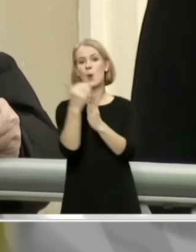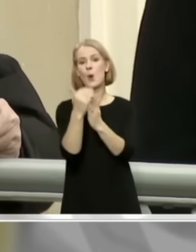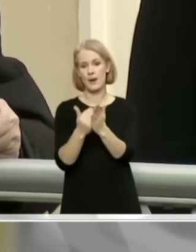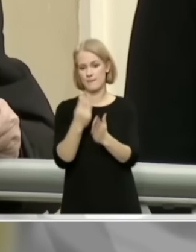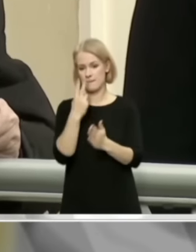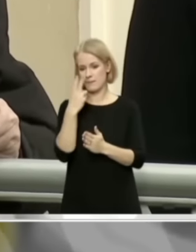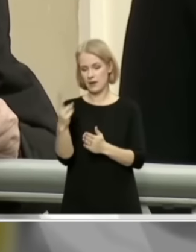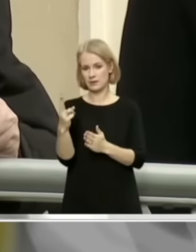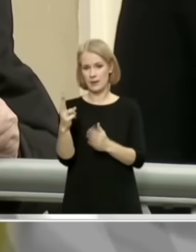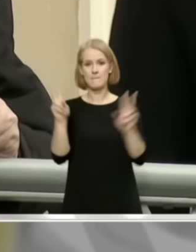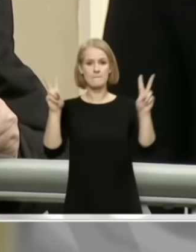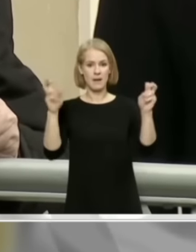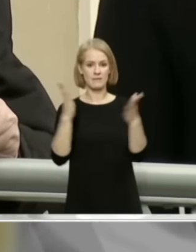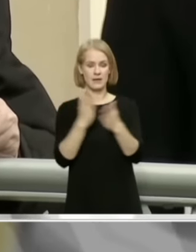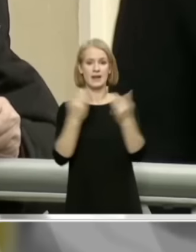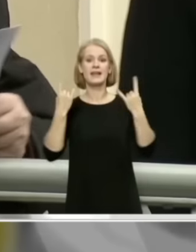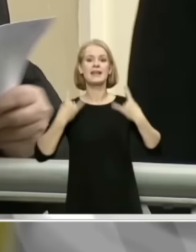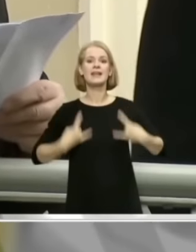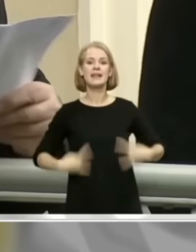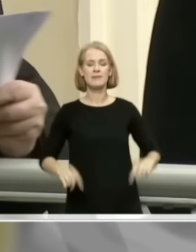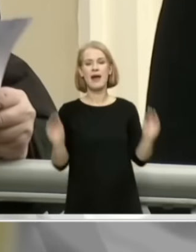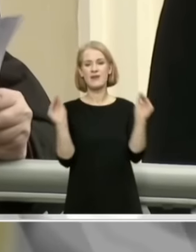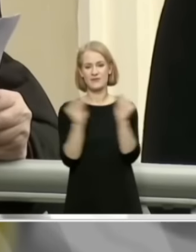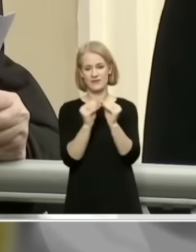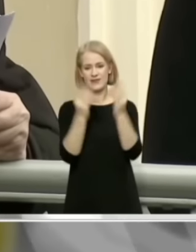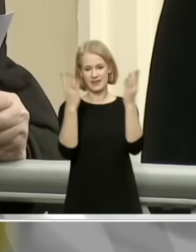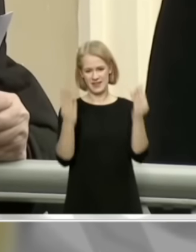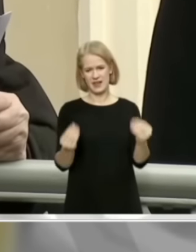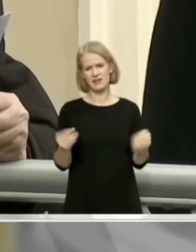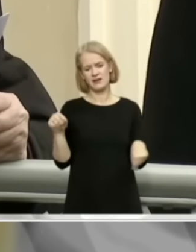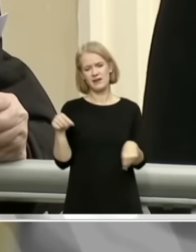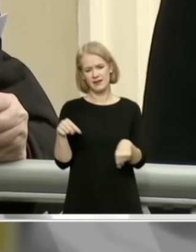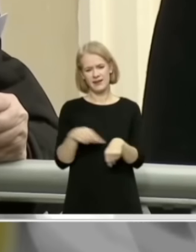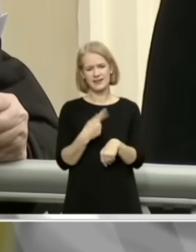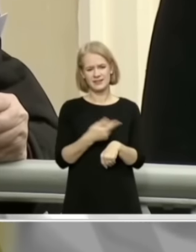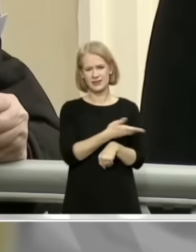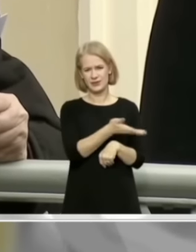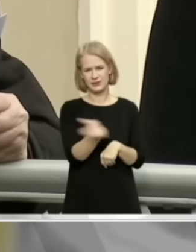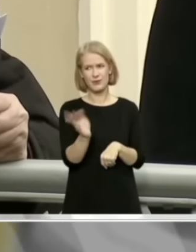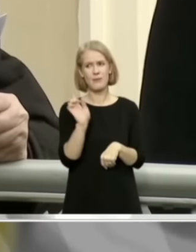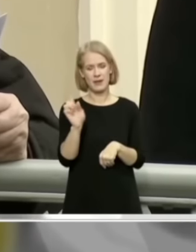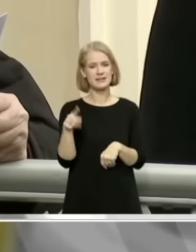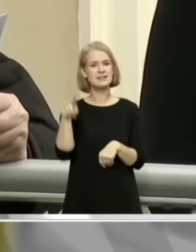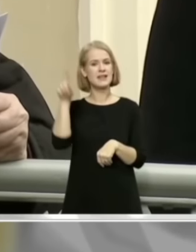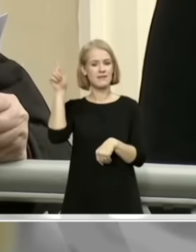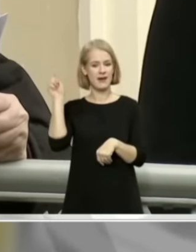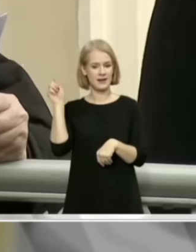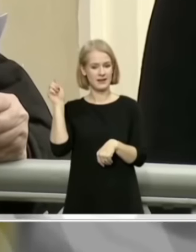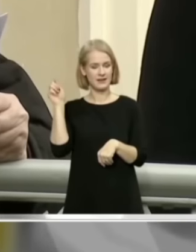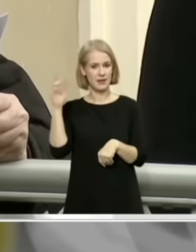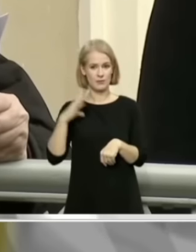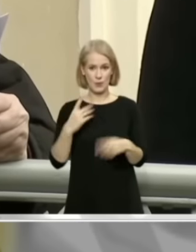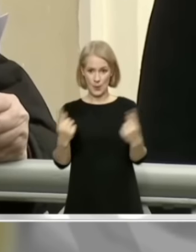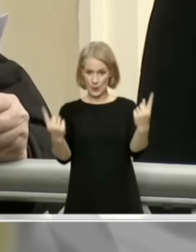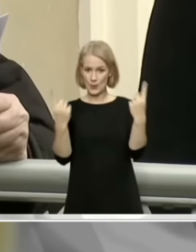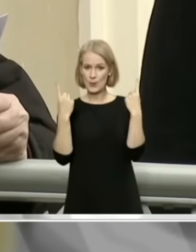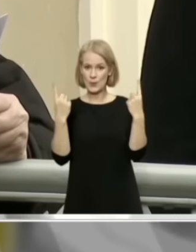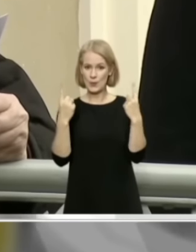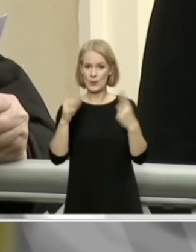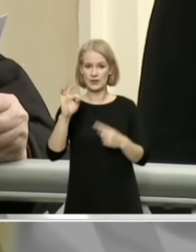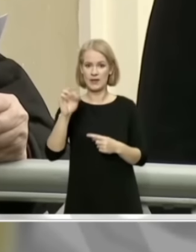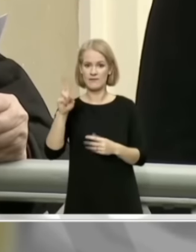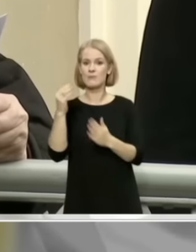tą pačią dieną. Kartais ir jūs matote. Bet prieš savaitę buvo ypatinga laida.